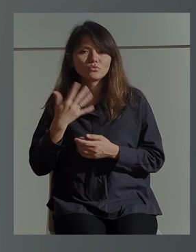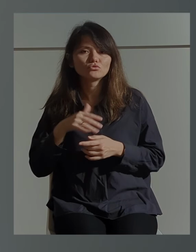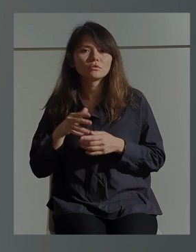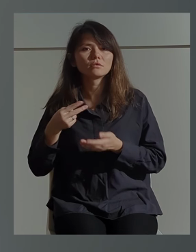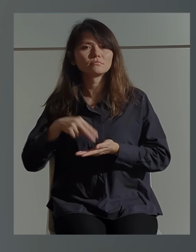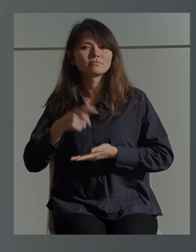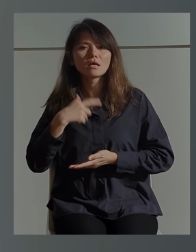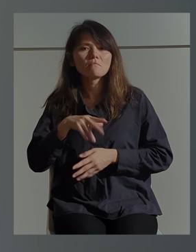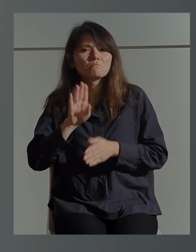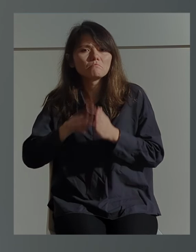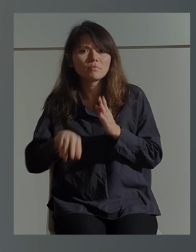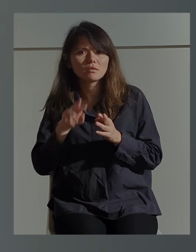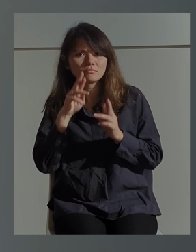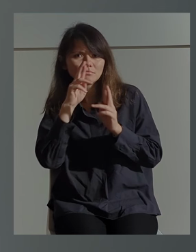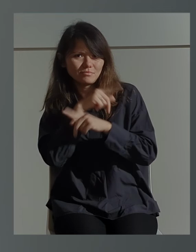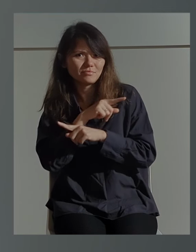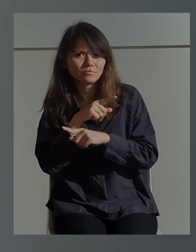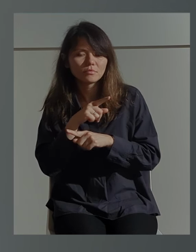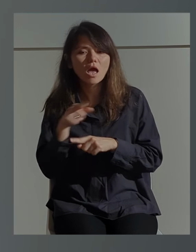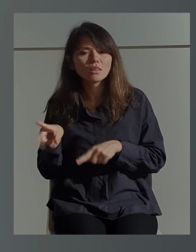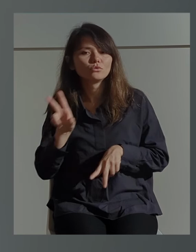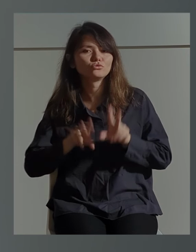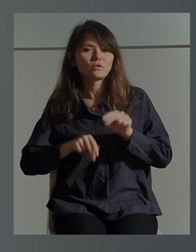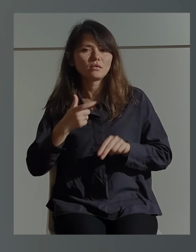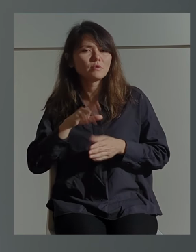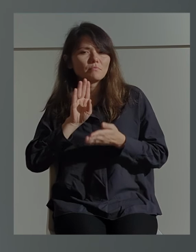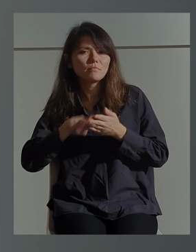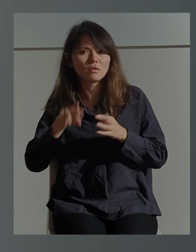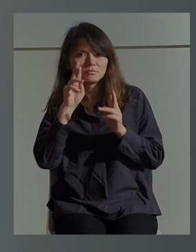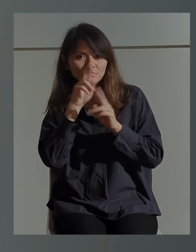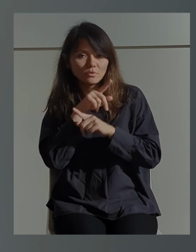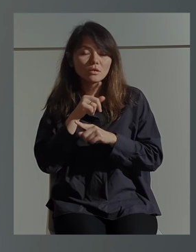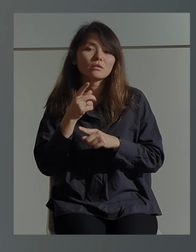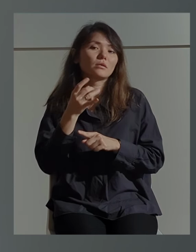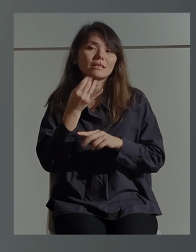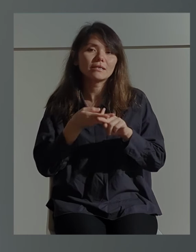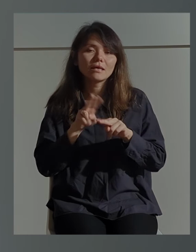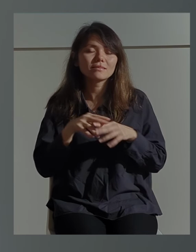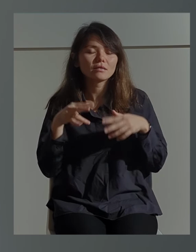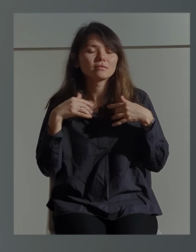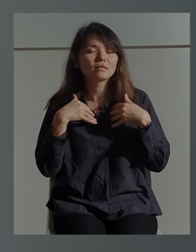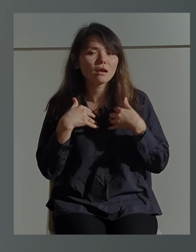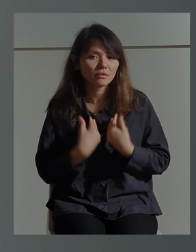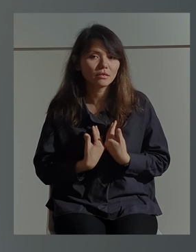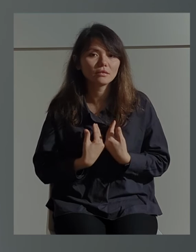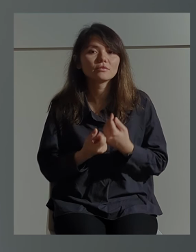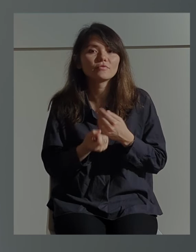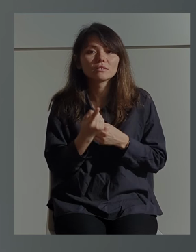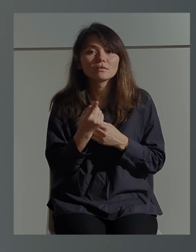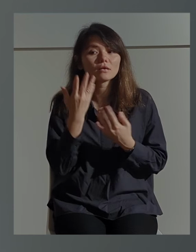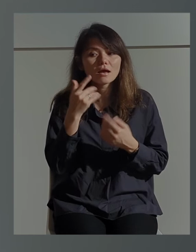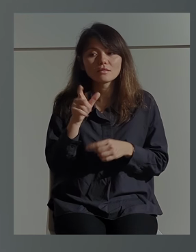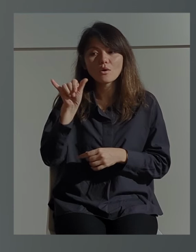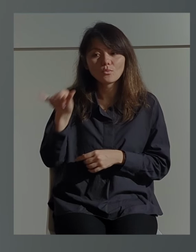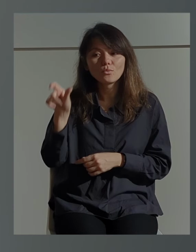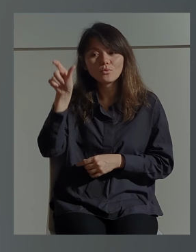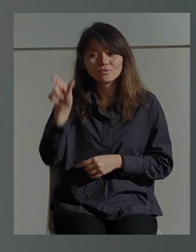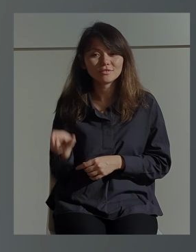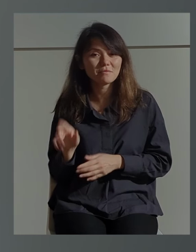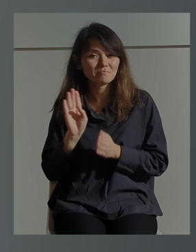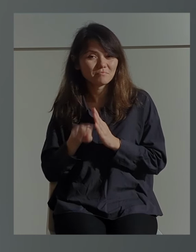непогрешимый ней мере начинают себя таковыми считать и вот эта трагедия возникает тогда когда у этих непогрешимый